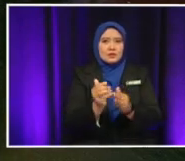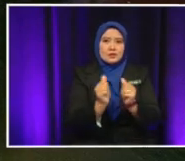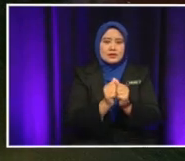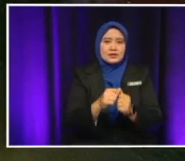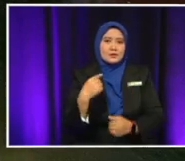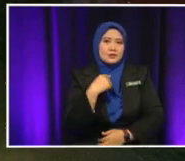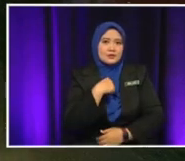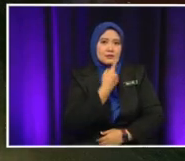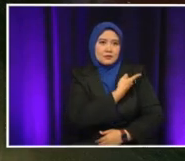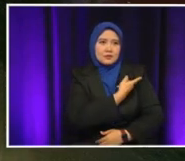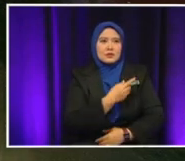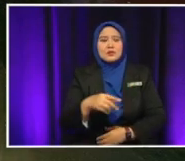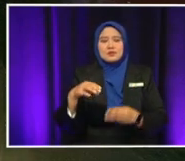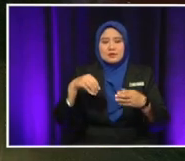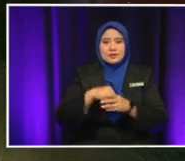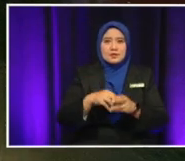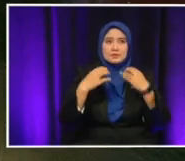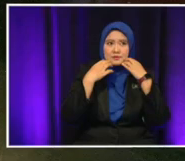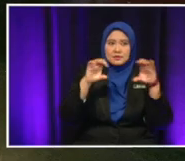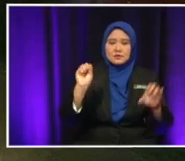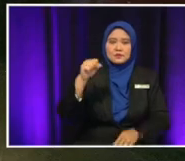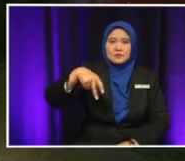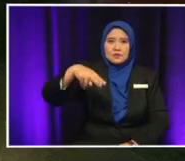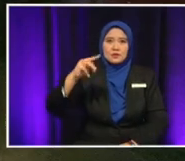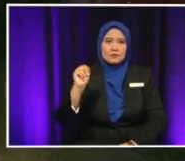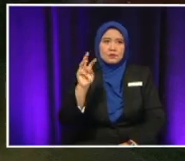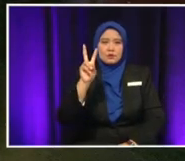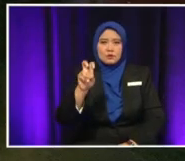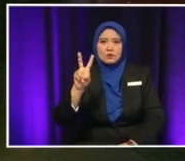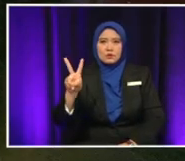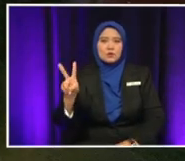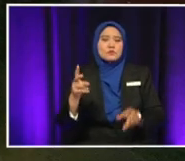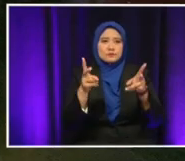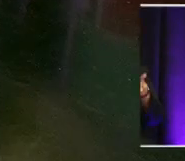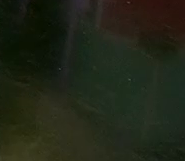pastinya dalam sukses SPM 2022 pecutan